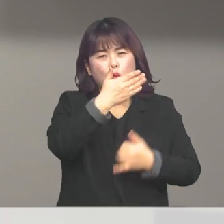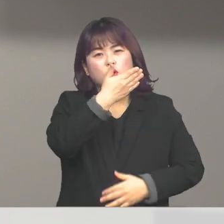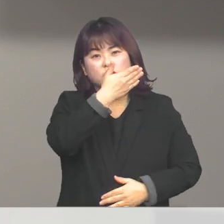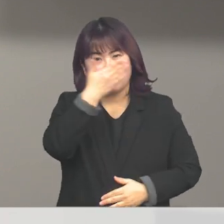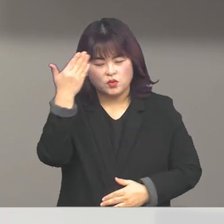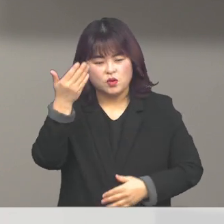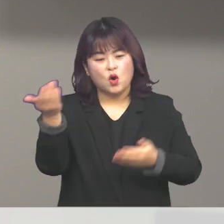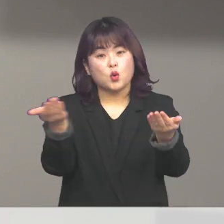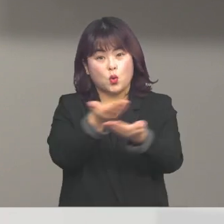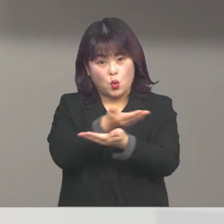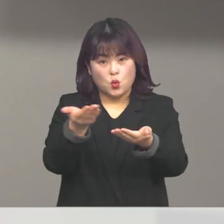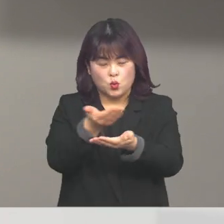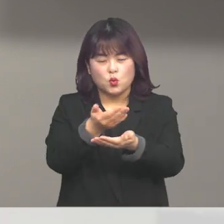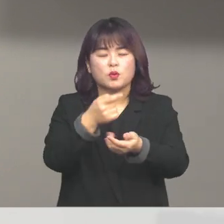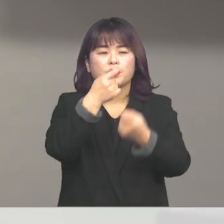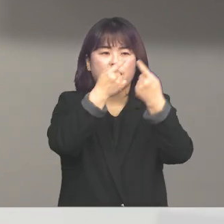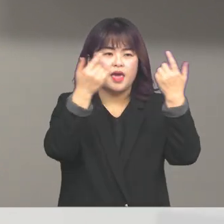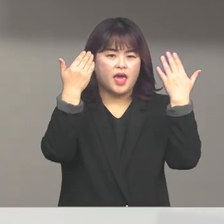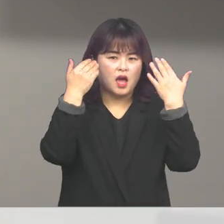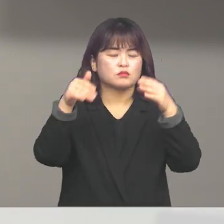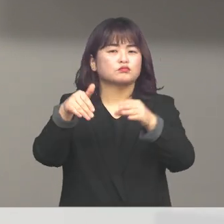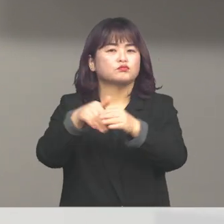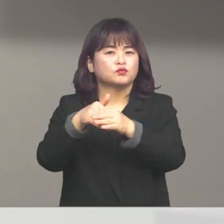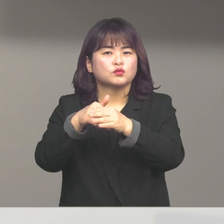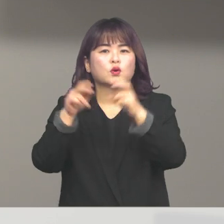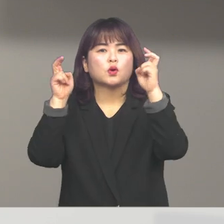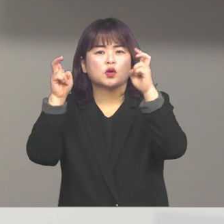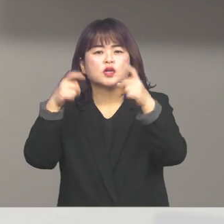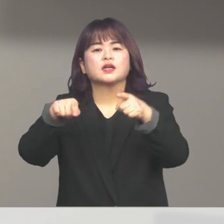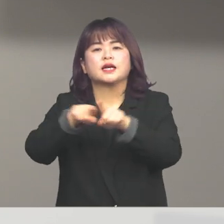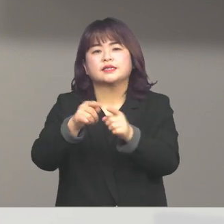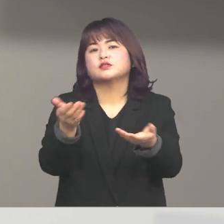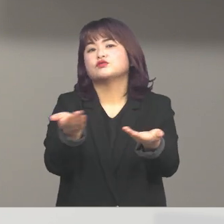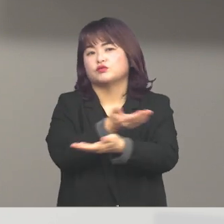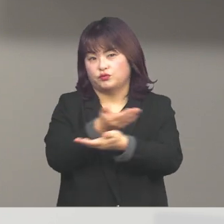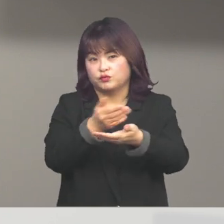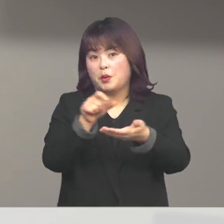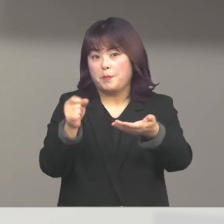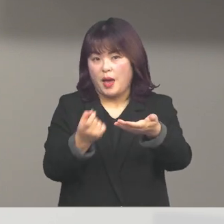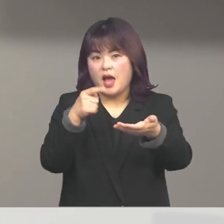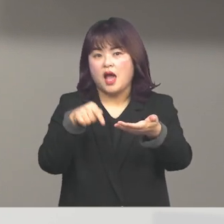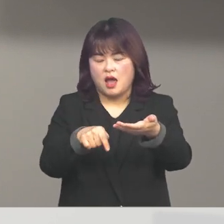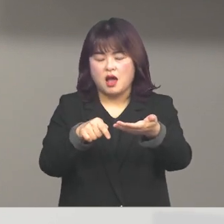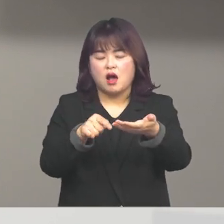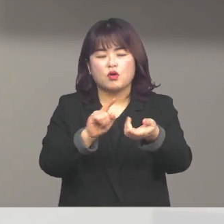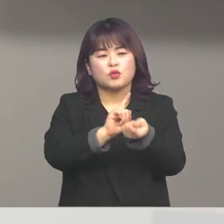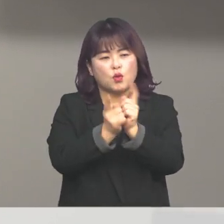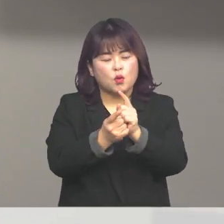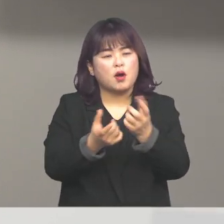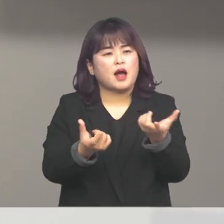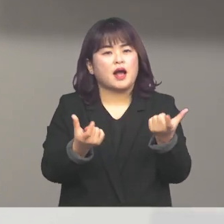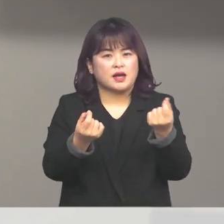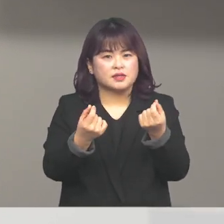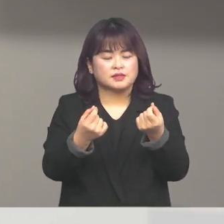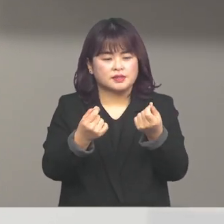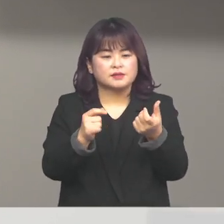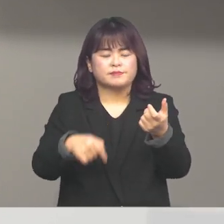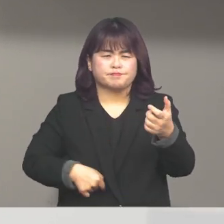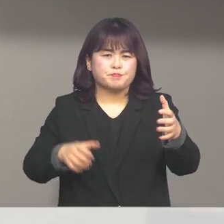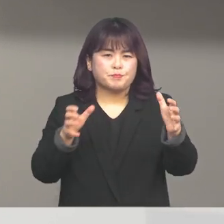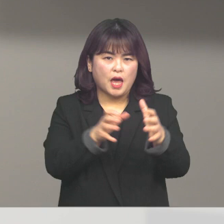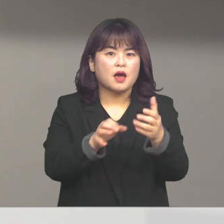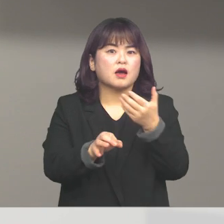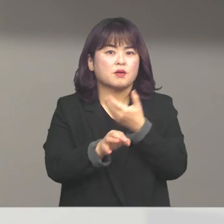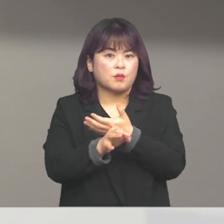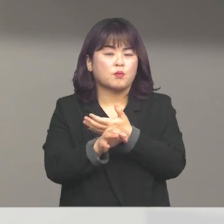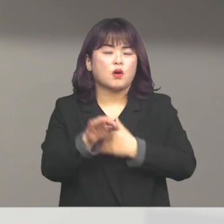청소년, 청년들 간의 교류, 대학 교류, 또 문화 교류, 기업들 간의 교류 협력을 통해서 서로 상호 협력을